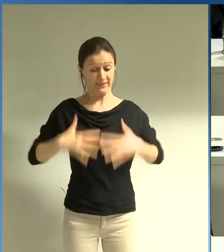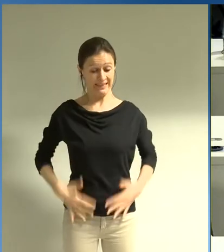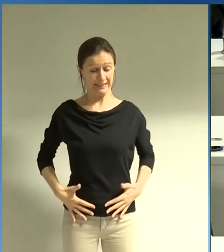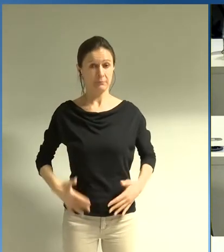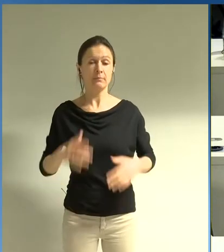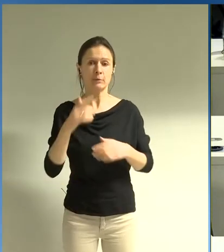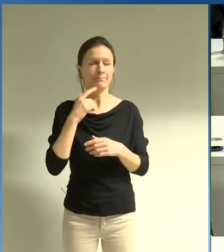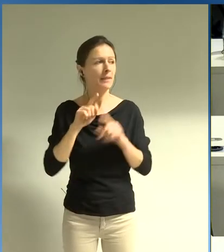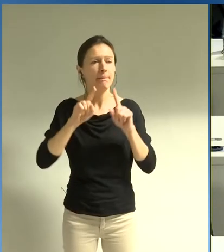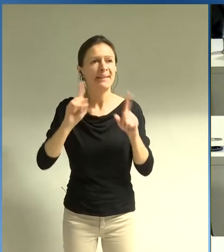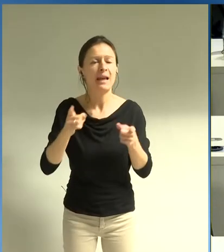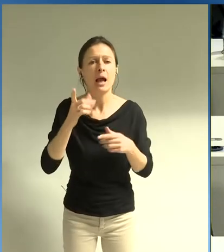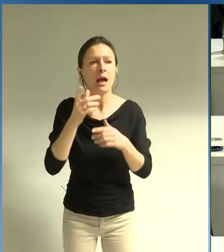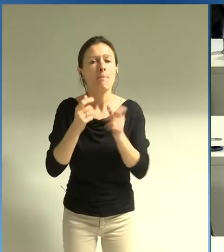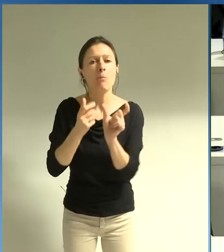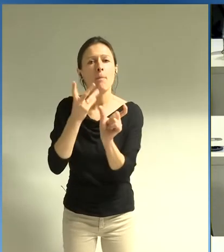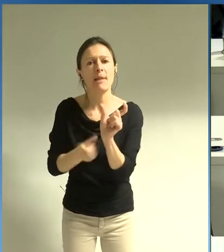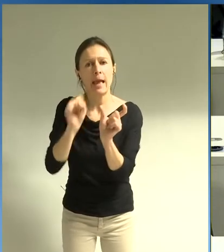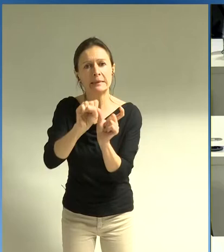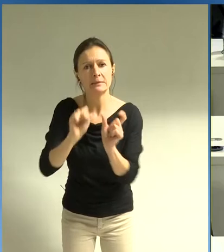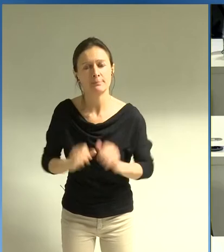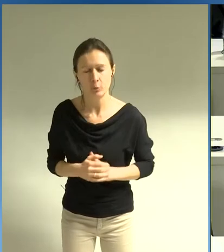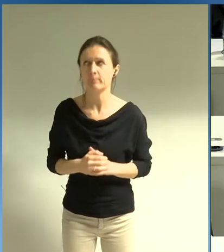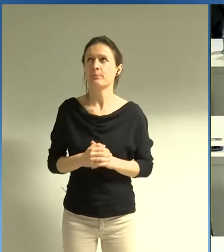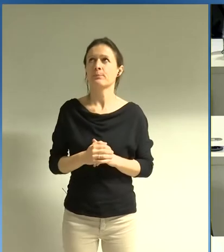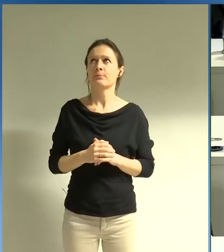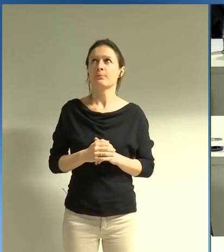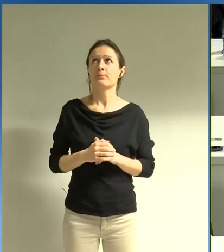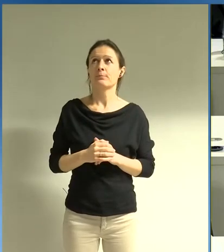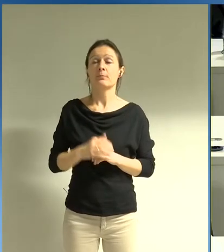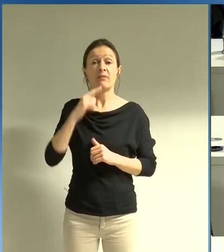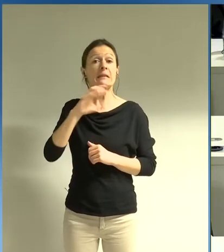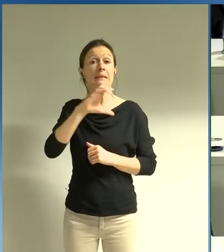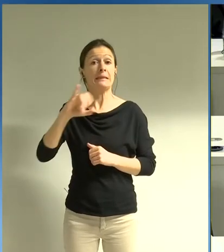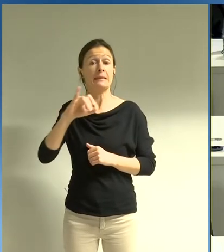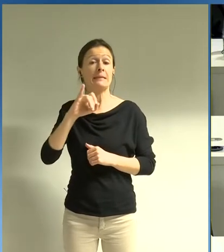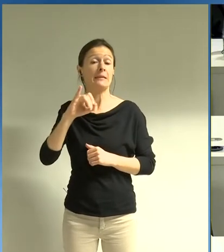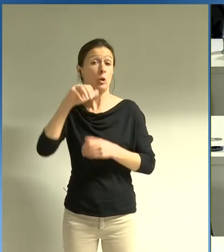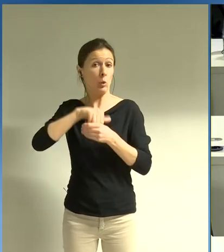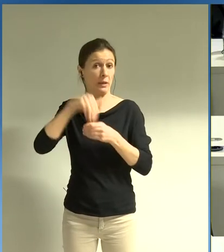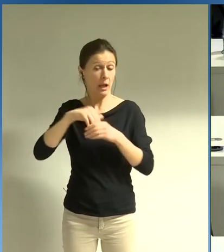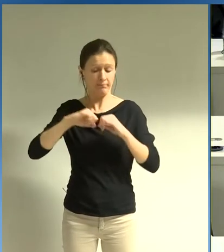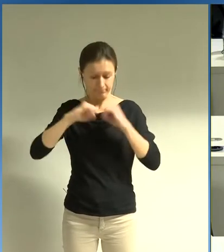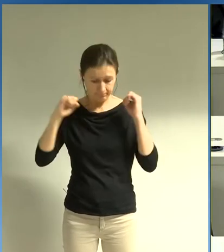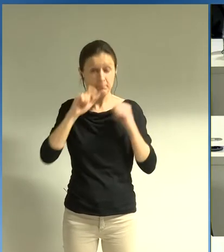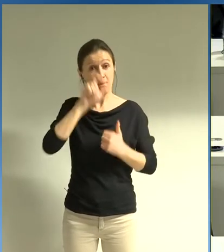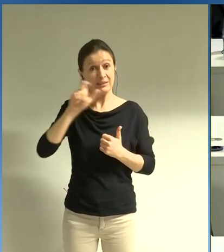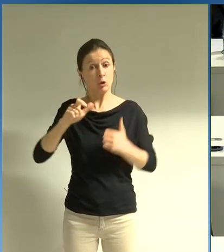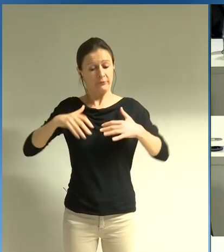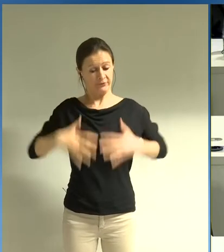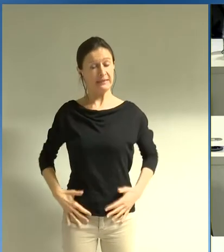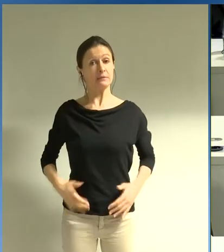m'intéresse composé par des personnes physiques ok on note mais à la fin du même article